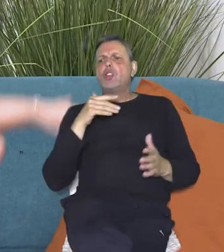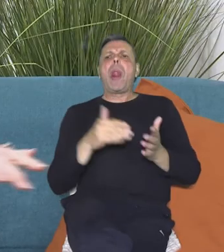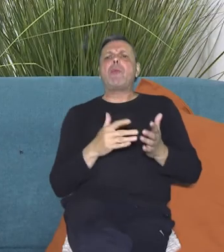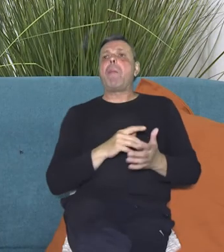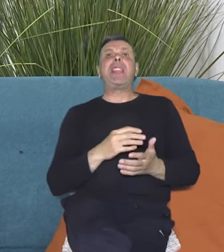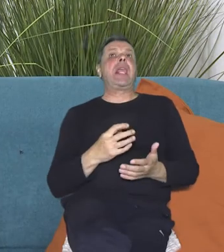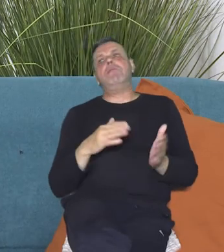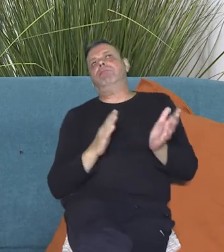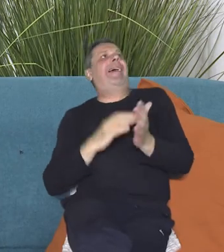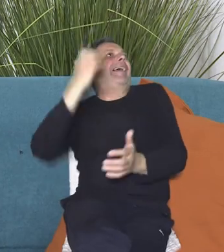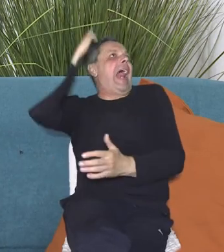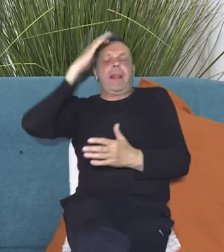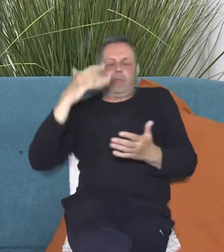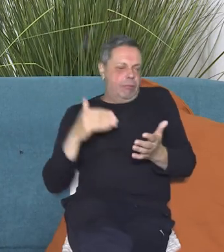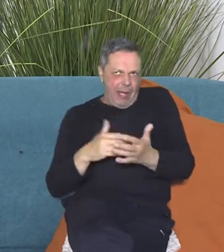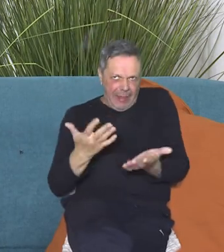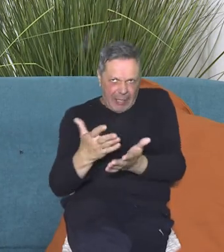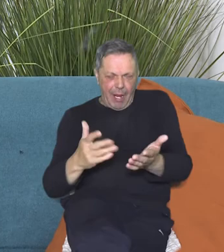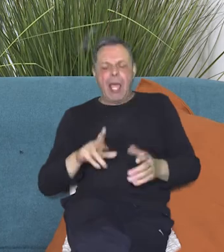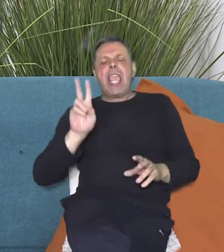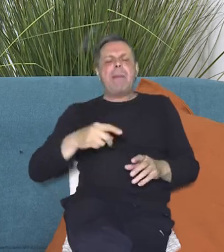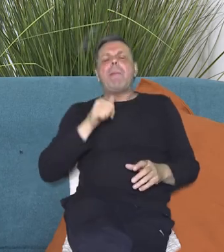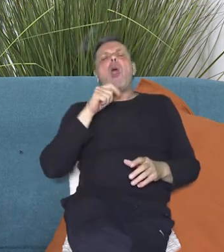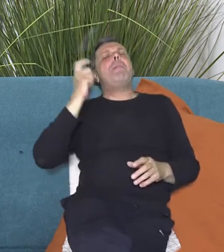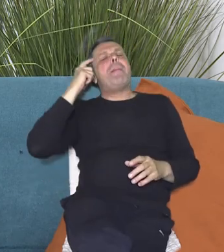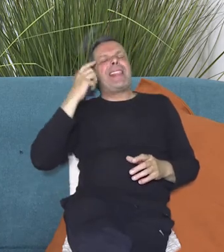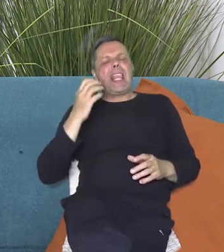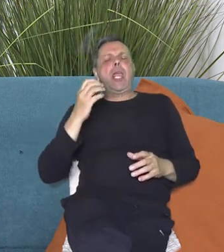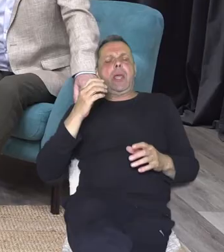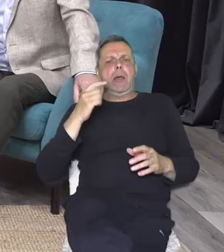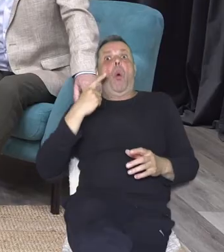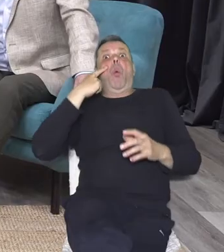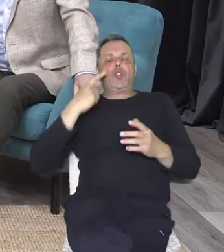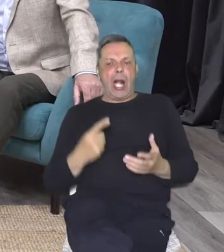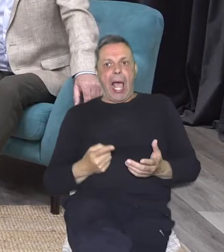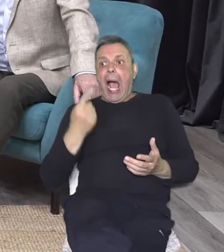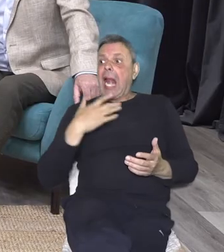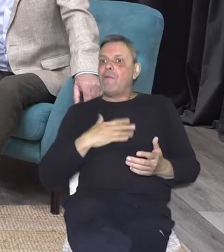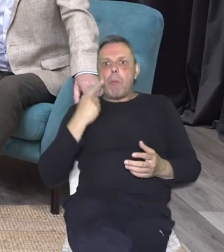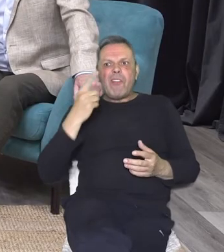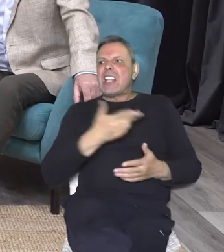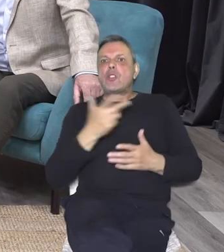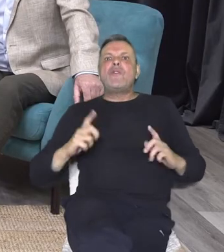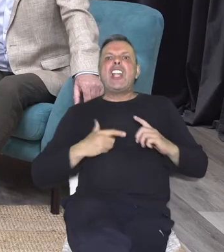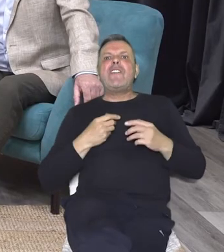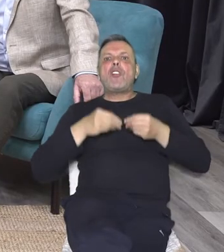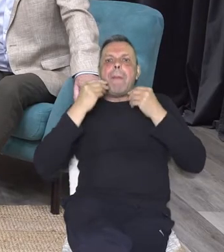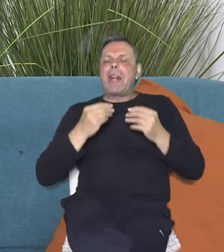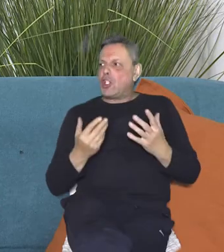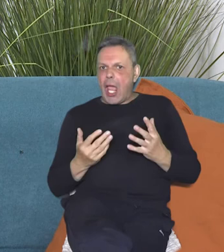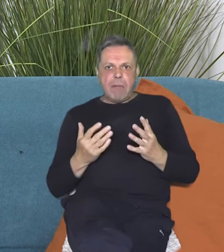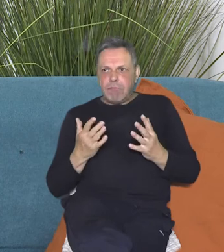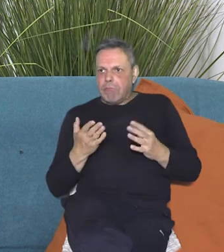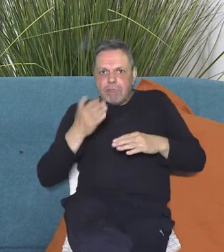ne treba biti niko sa kraljevskih dvora daleko bilo, imamo i pametnijih uzora, ali volimo vidjeti da su sve životne